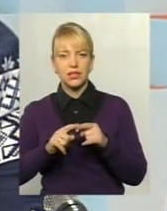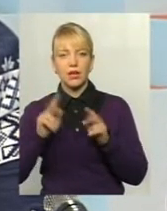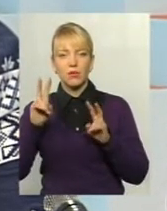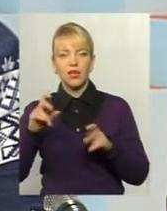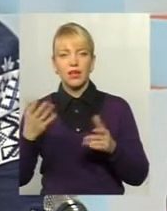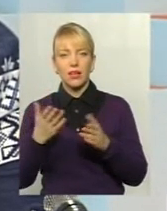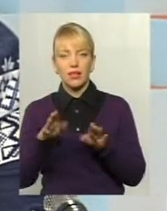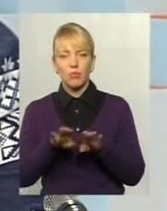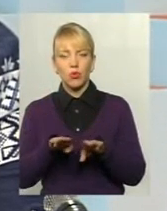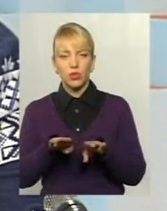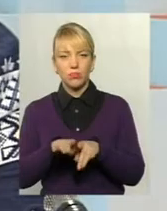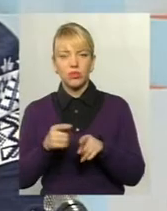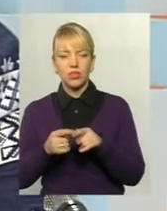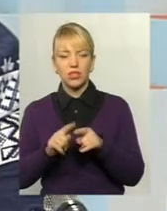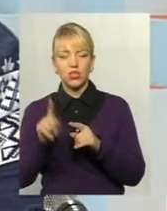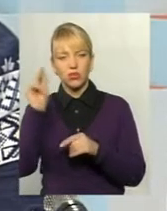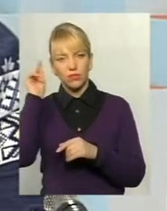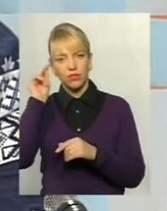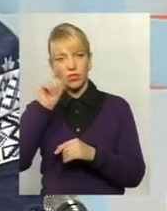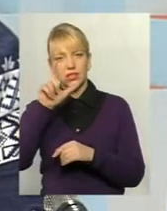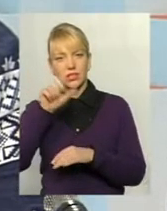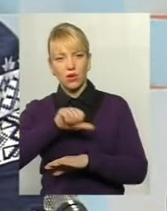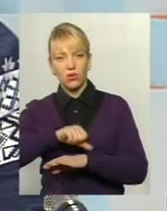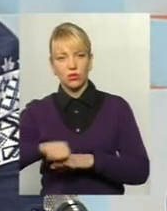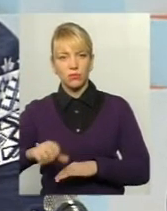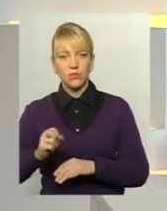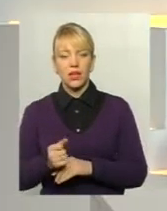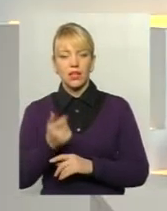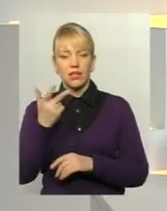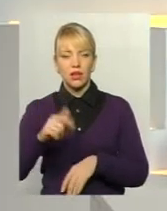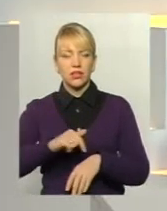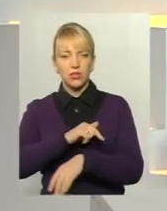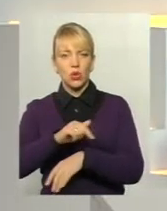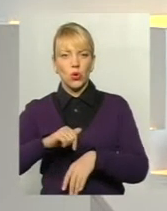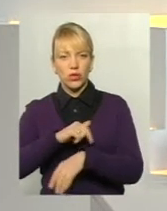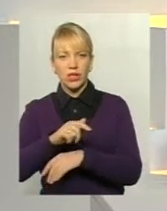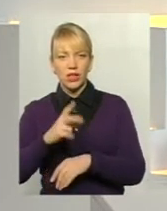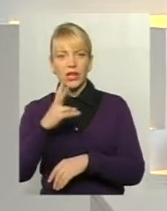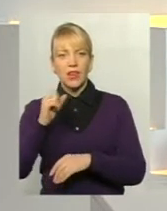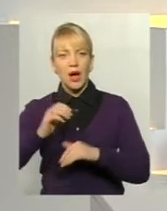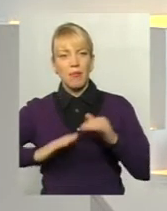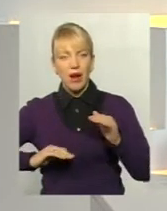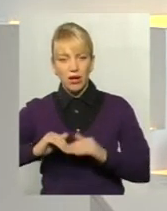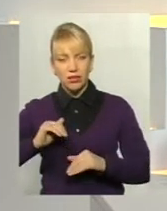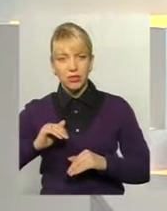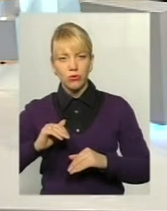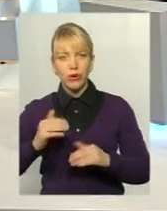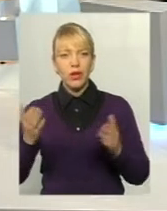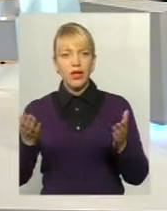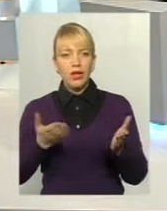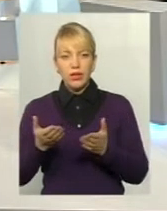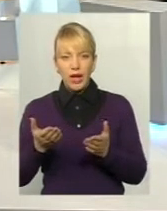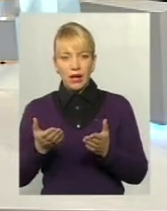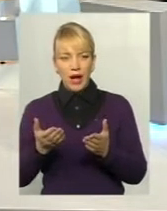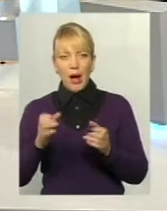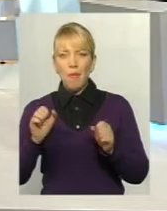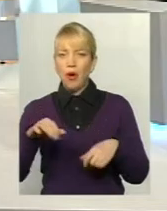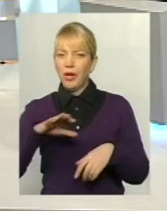до тих, що вивчаються за кордоном, на кількість годин, на практику, яка може